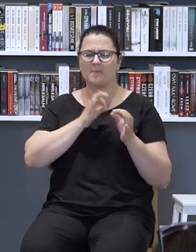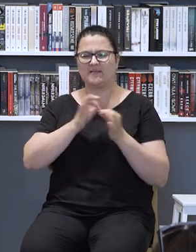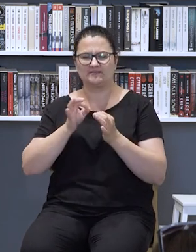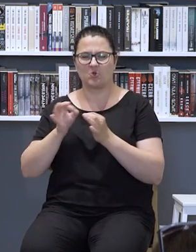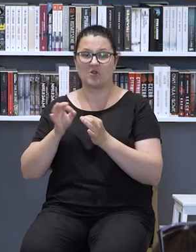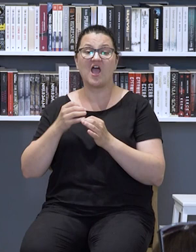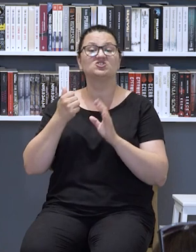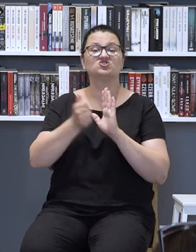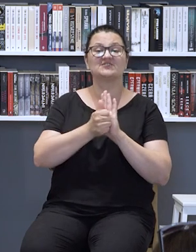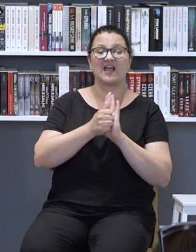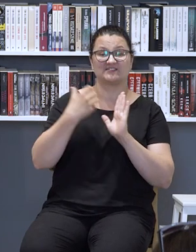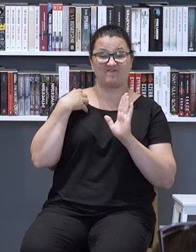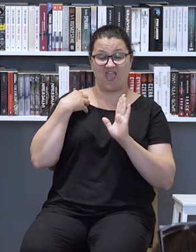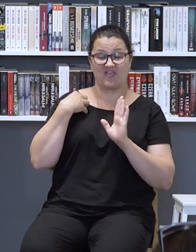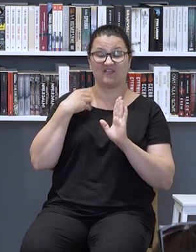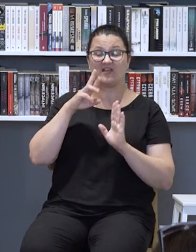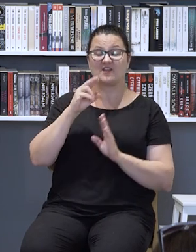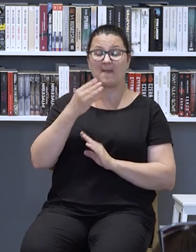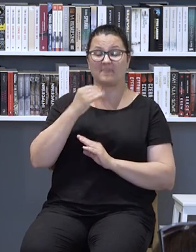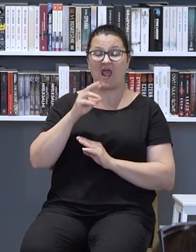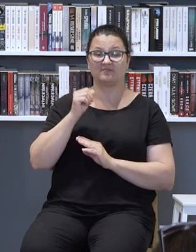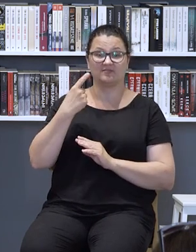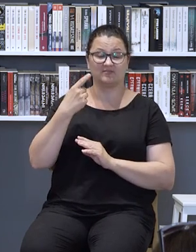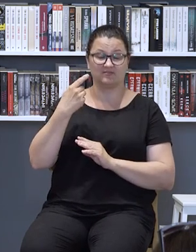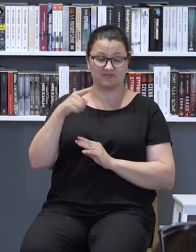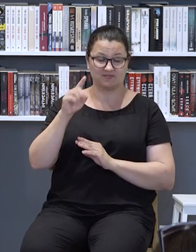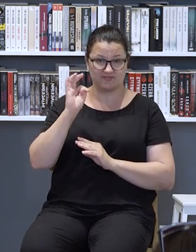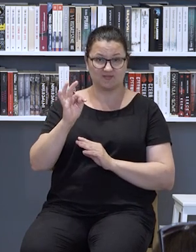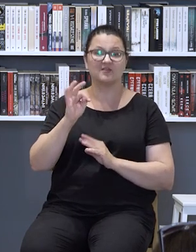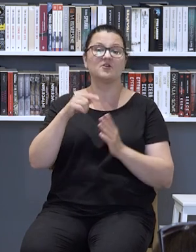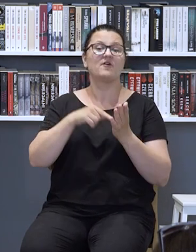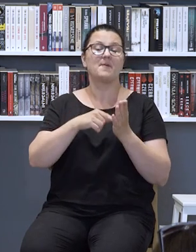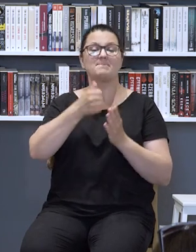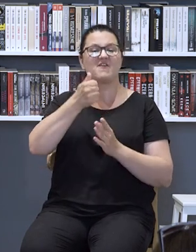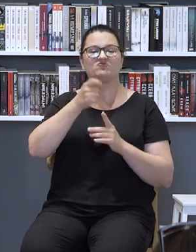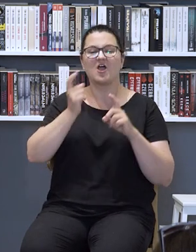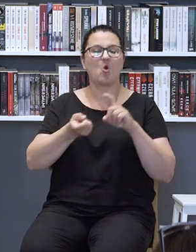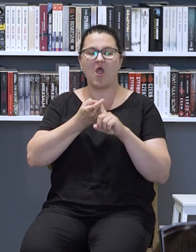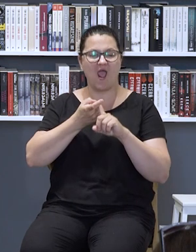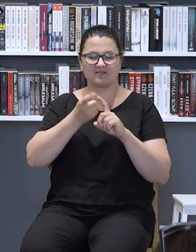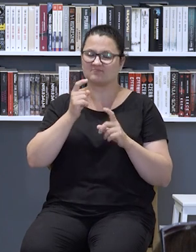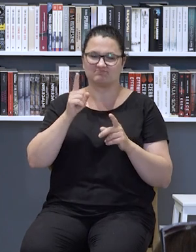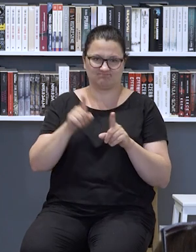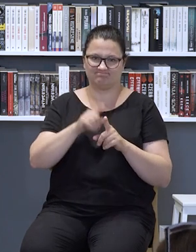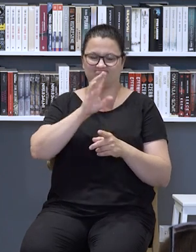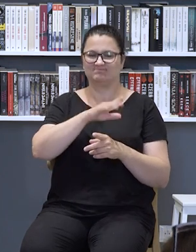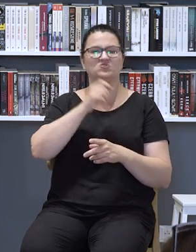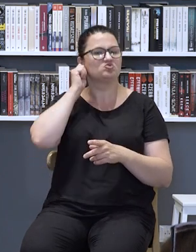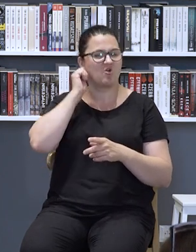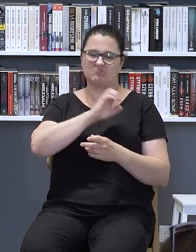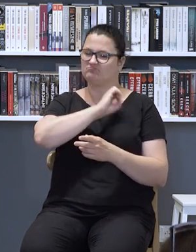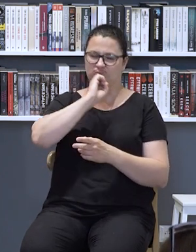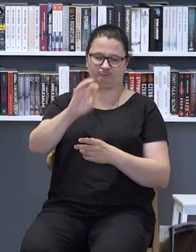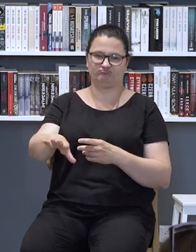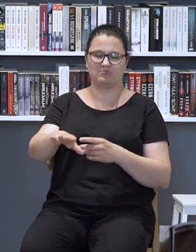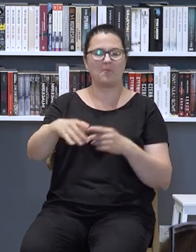XVI wieku Rembrandt też swoją pierwszą kochankę zamknął w szpitalu dla obłąkanych, bo mu bardzo przeszkadzało to,